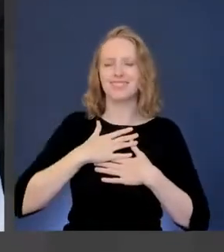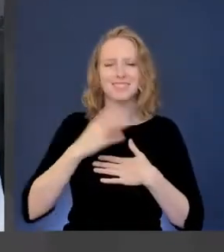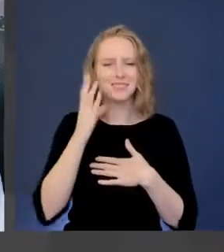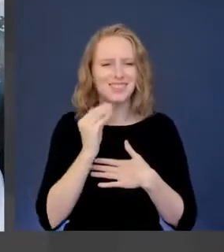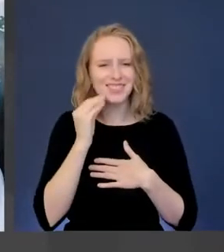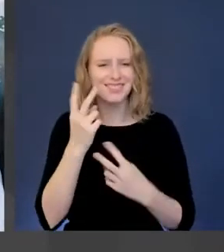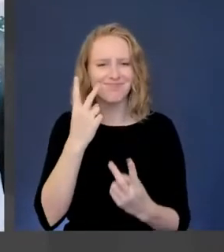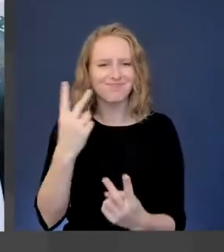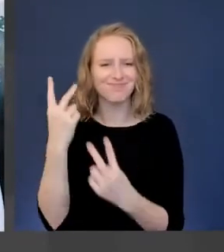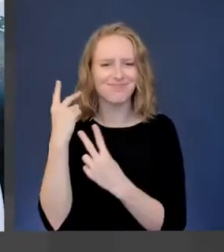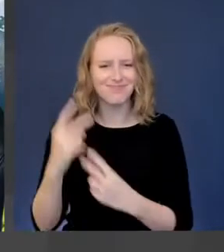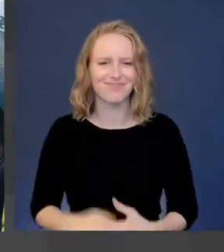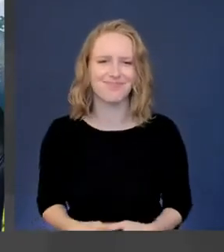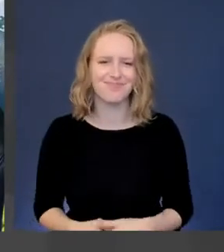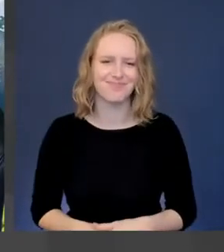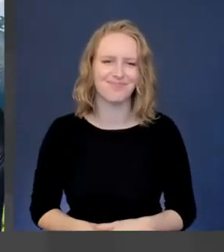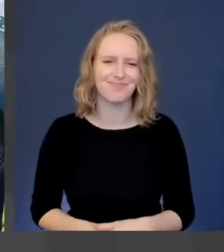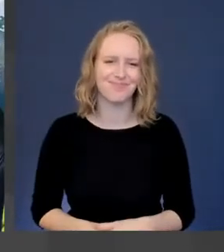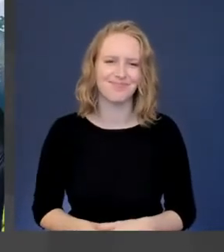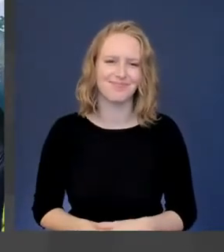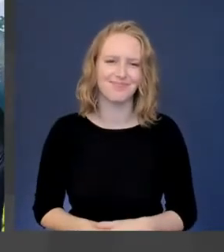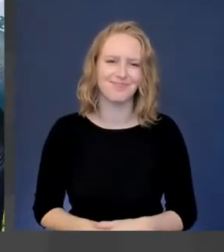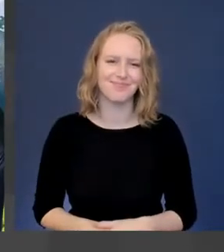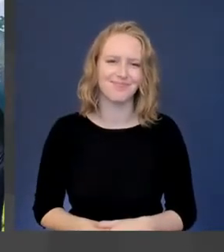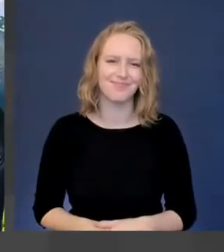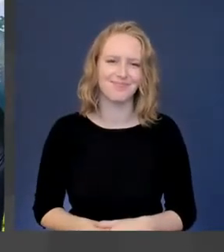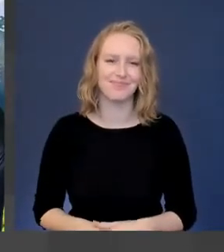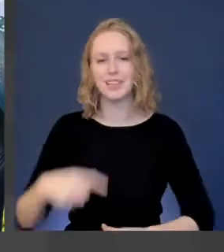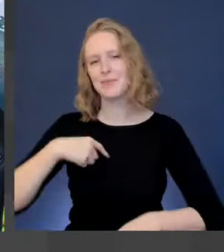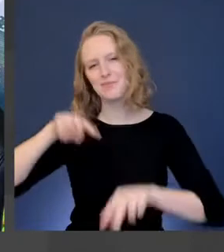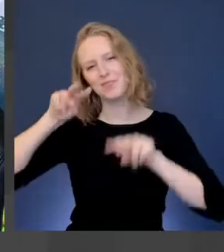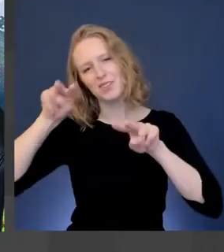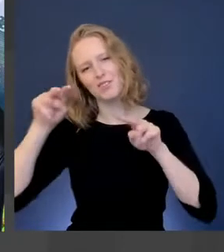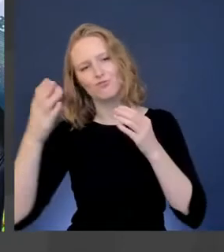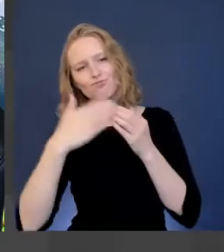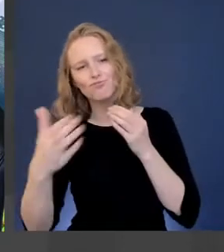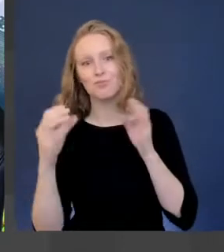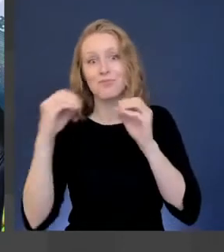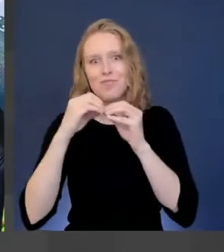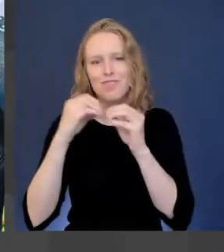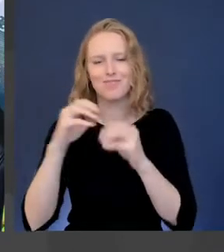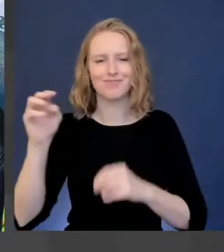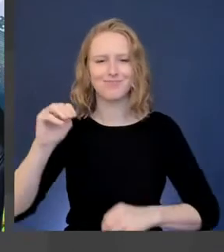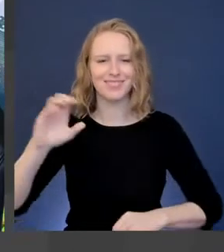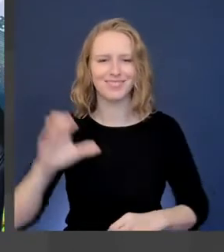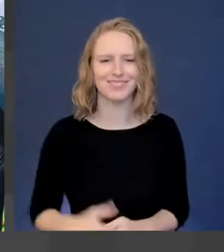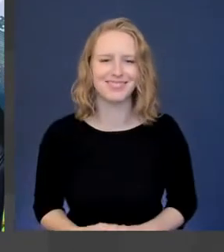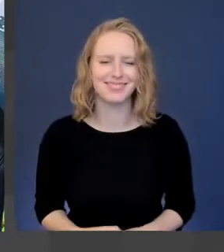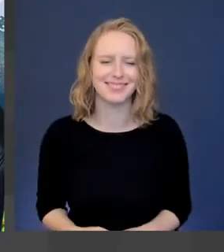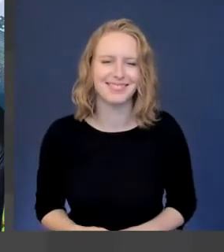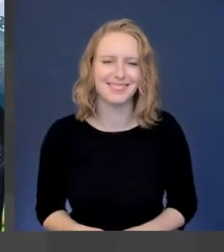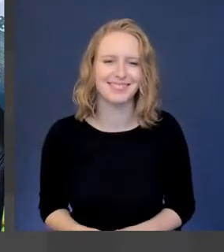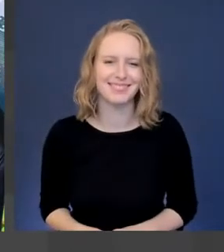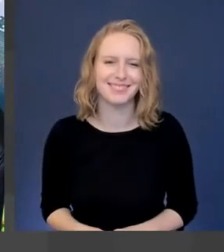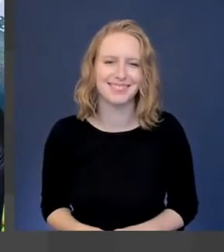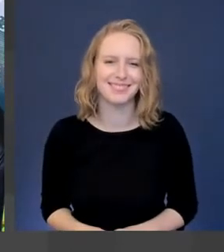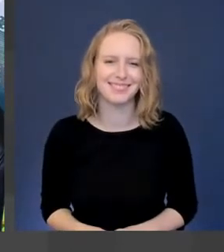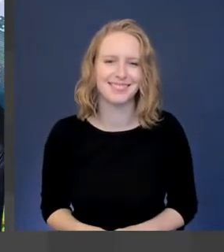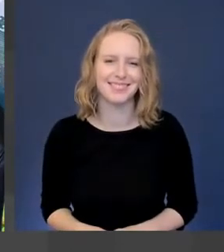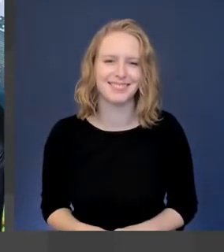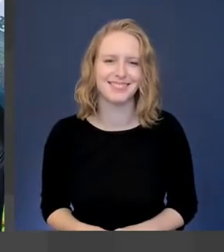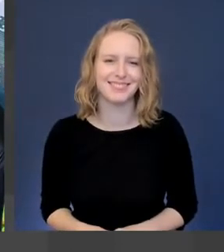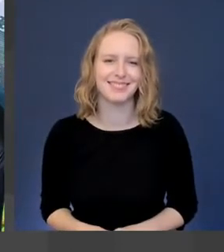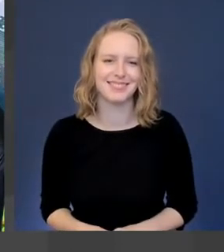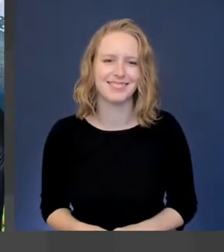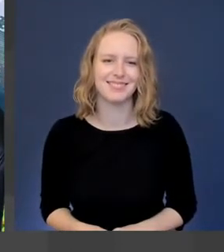を通じてできました。これからもたくさんの楽しい経験をさせていただこうと思いますので、ぜひよろし